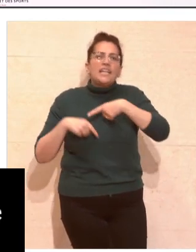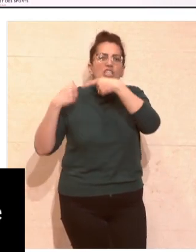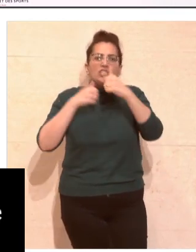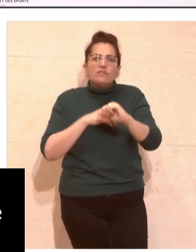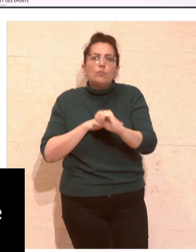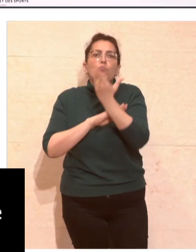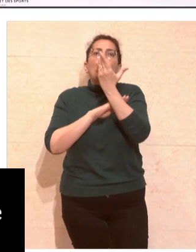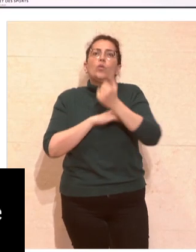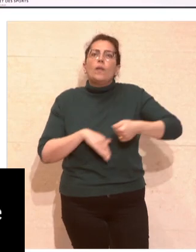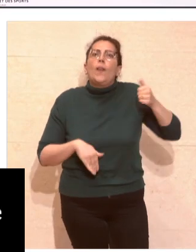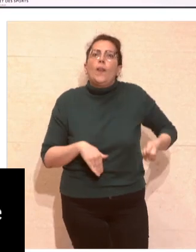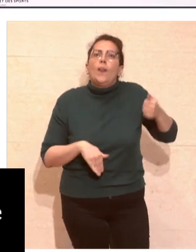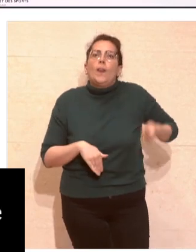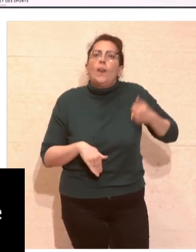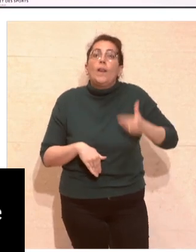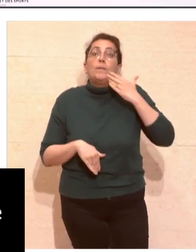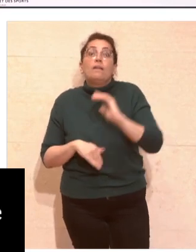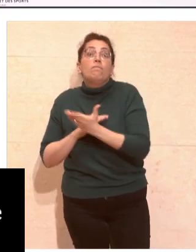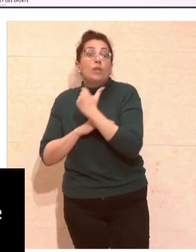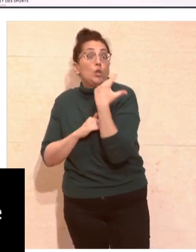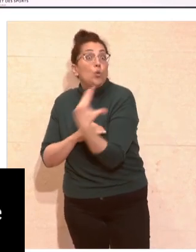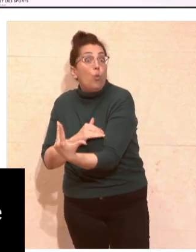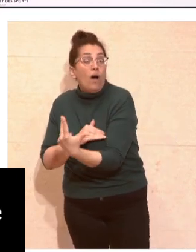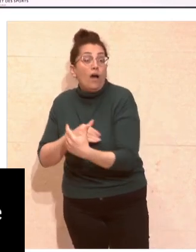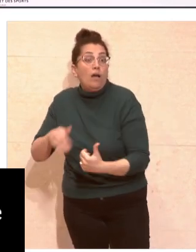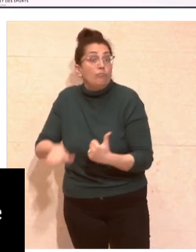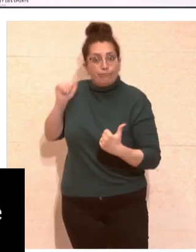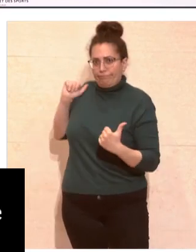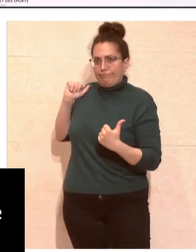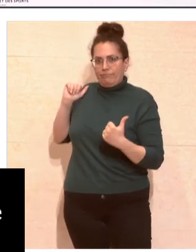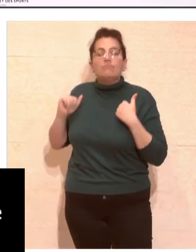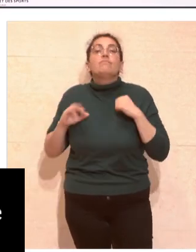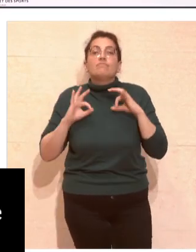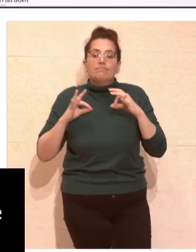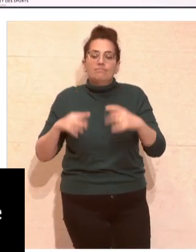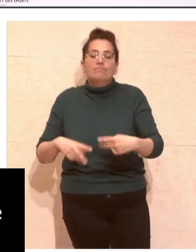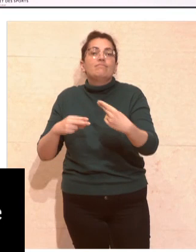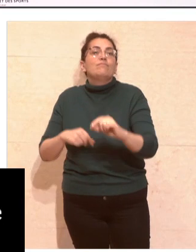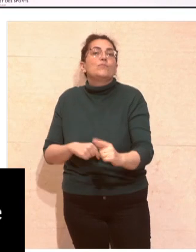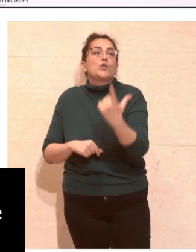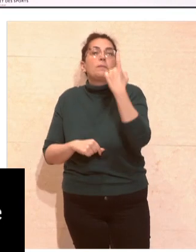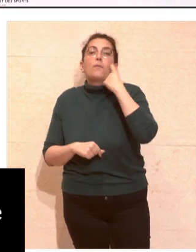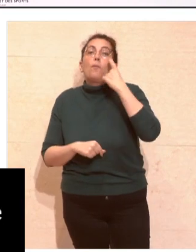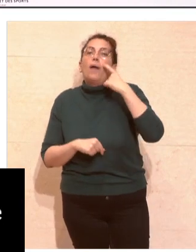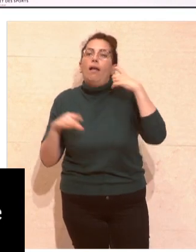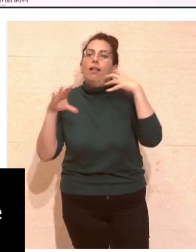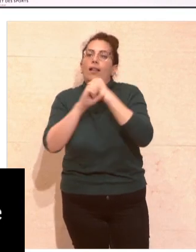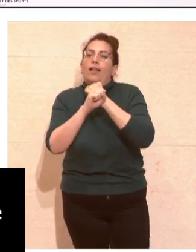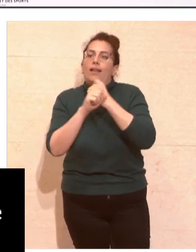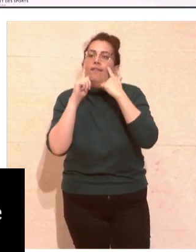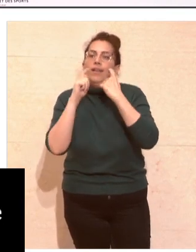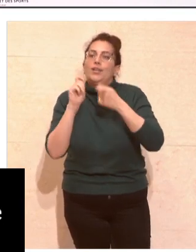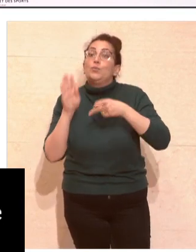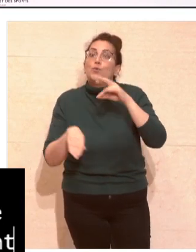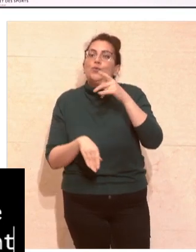quand il y a le 3. Et on voit que, de nouveau, c'est phase 1 et phase 2. On voit qu'en phase 2, ils sont plus vigilants. Donc le fait d'arrêter les